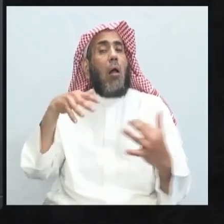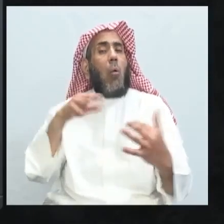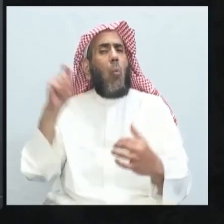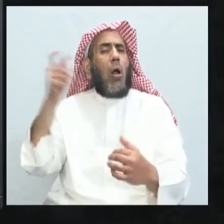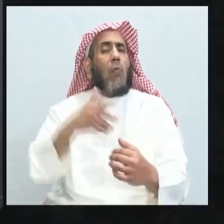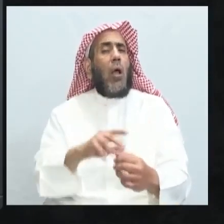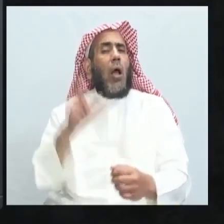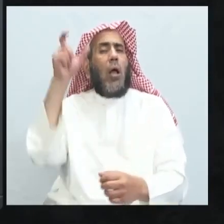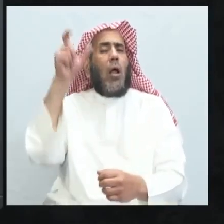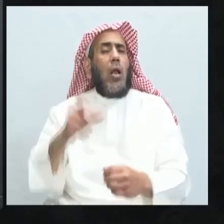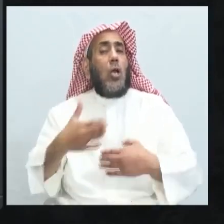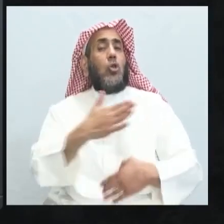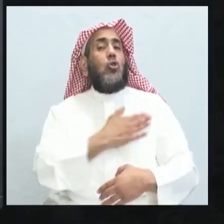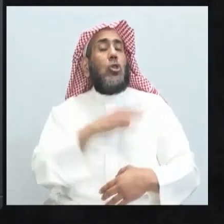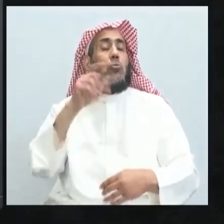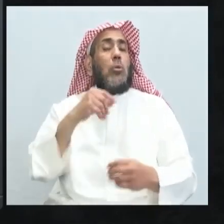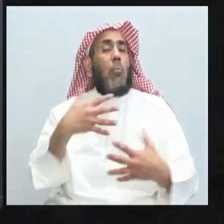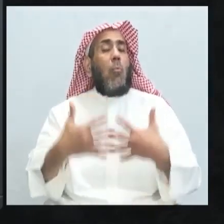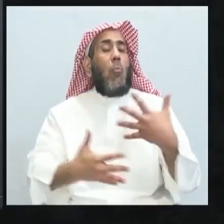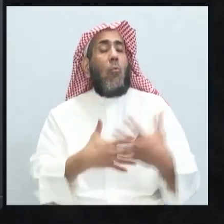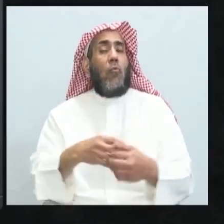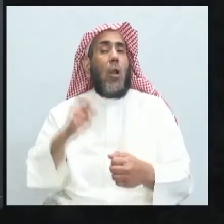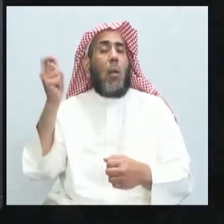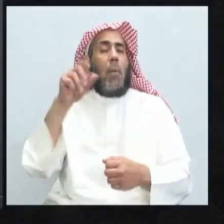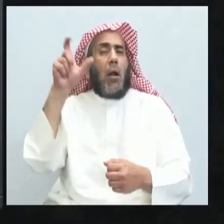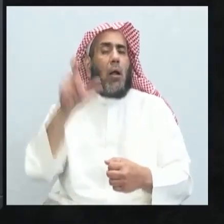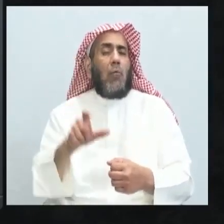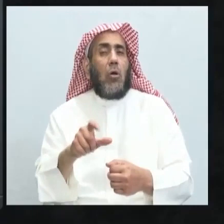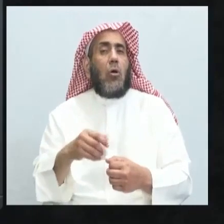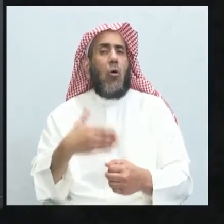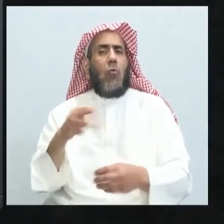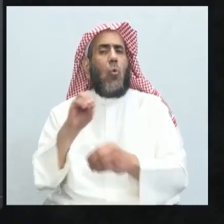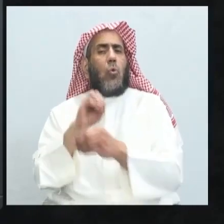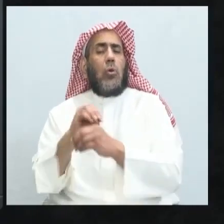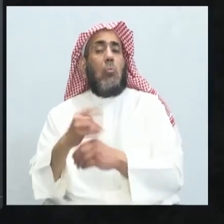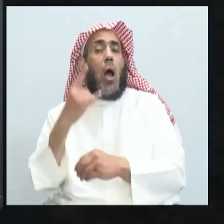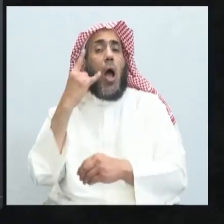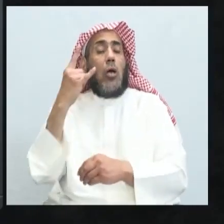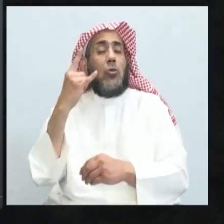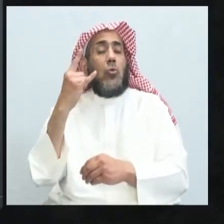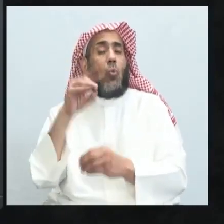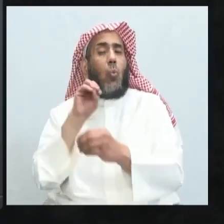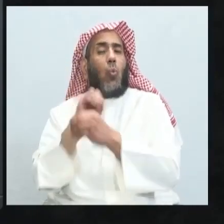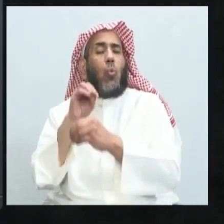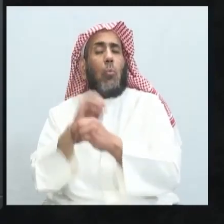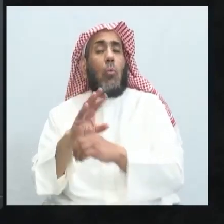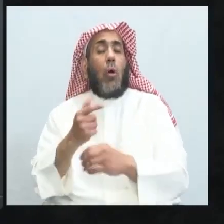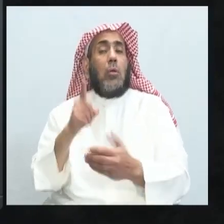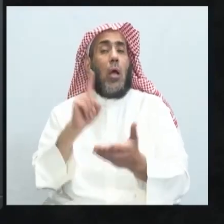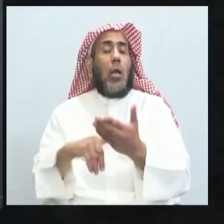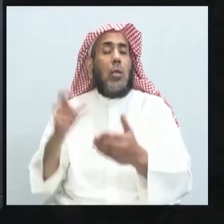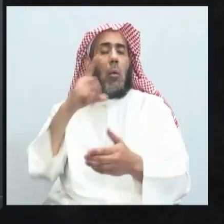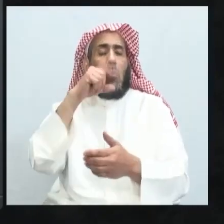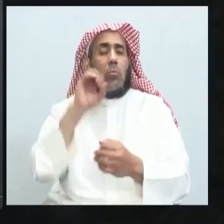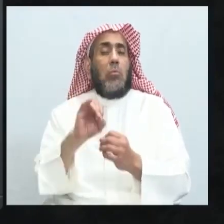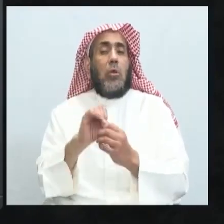كان المسلم يتعامل في في المعركه ايضا في في بدايتها قفوا اوصيكم عشر ان هناك عشر وصايا وان الاسلام يجب ان يفعل